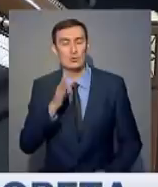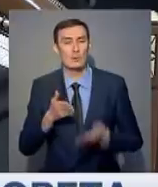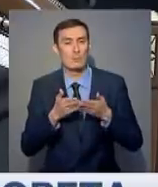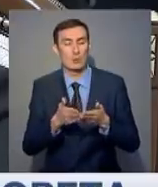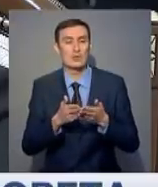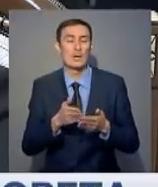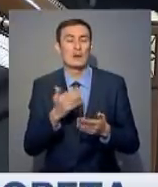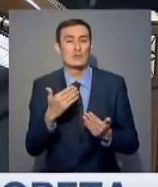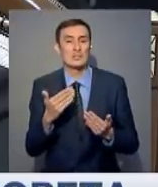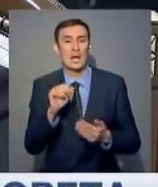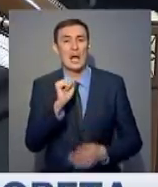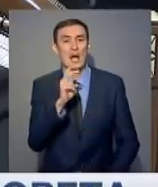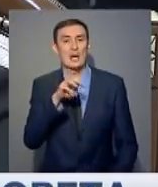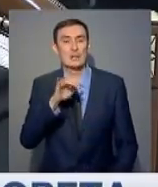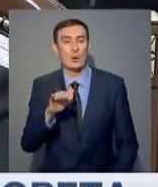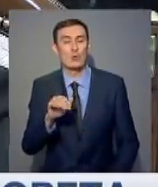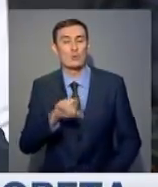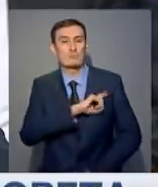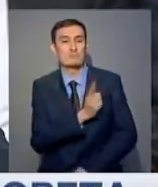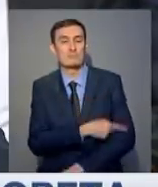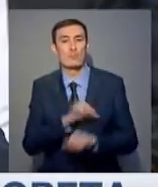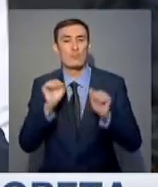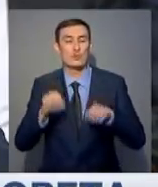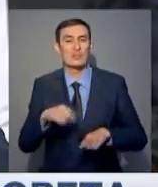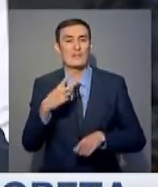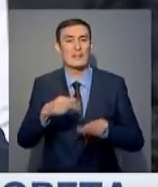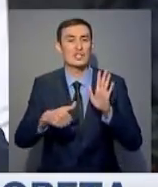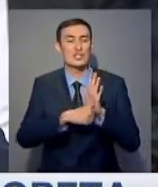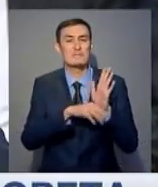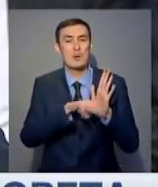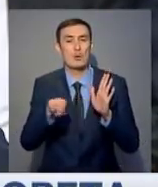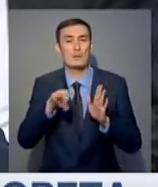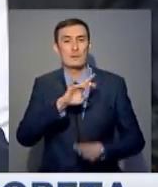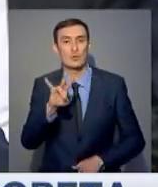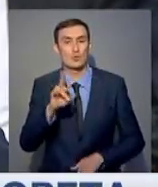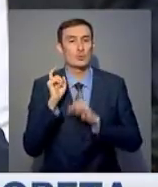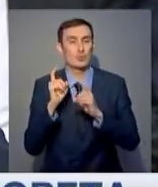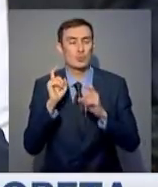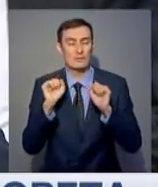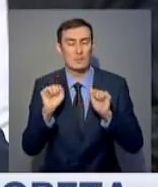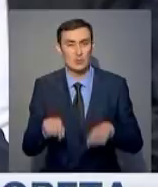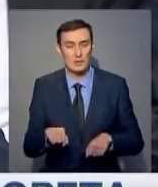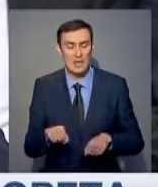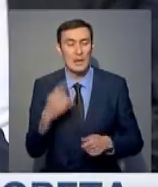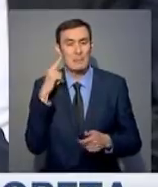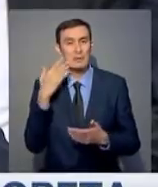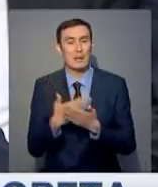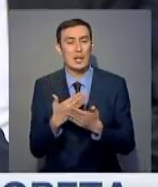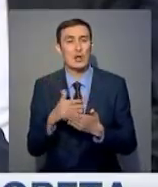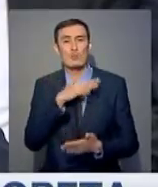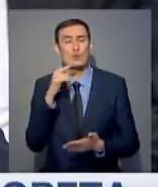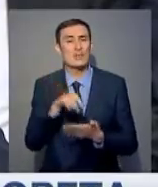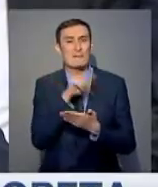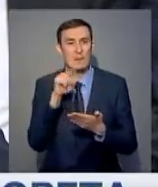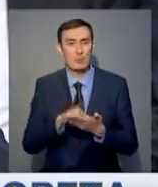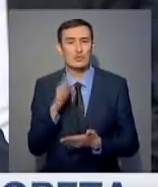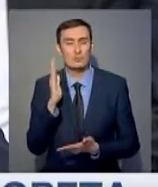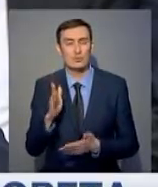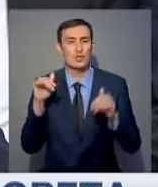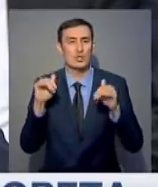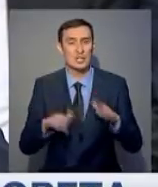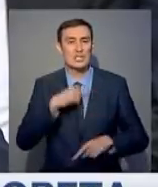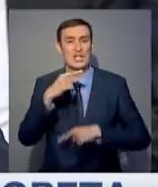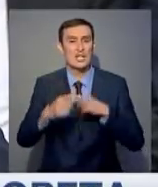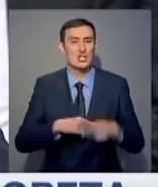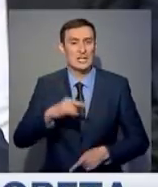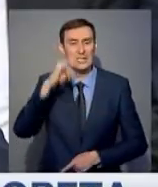достигли пропускной способности 26 миллионов тонн предполагаю что многие вопросы будут решаться через